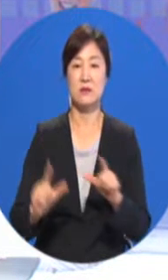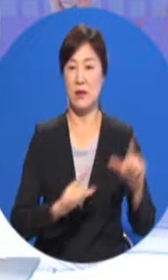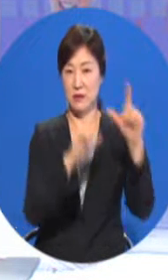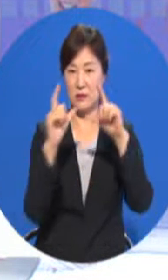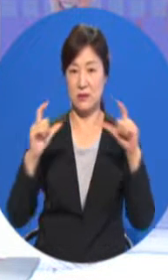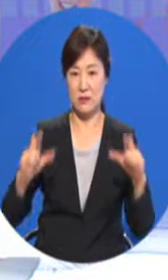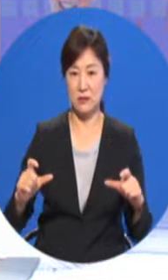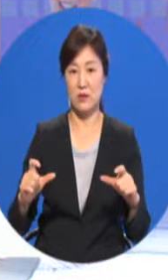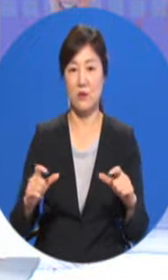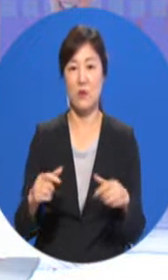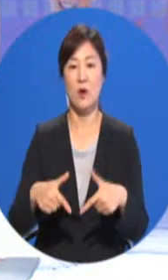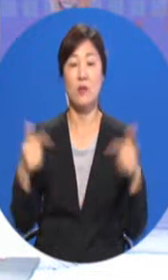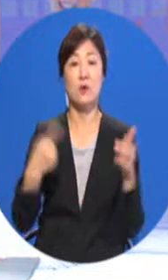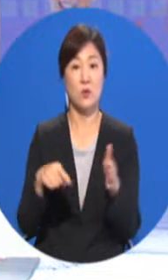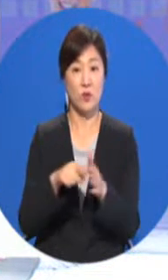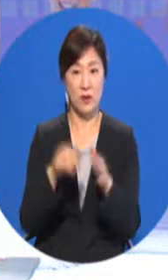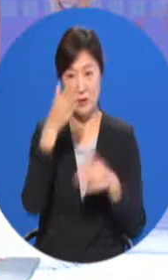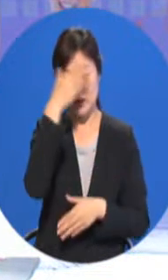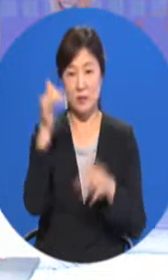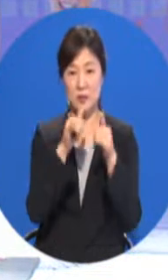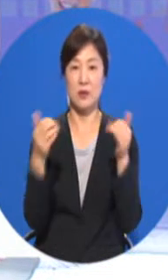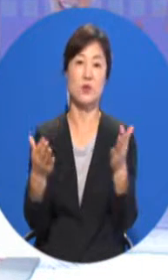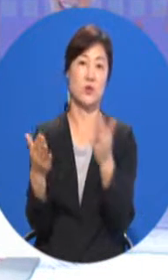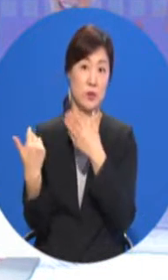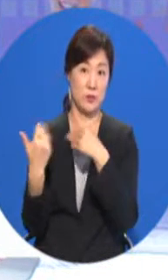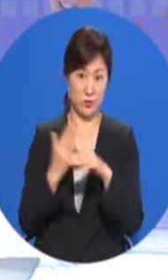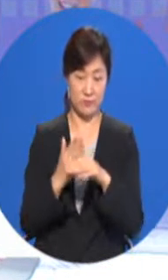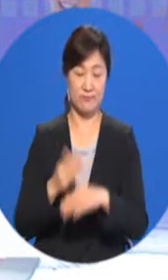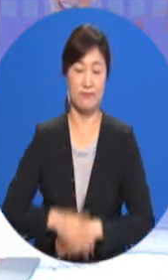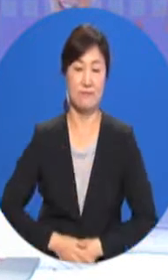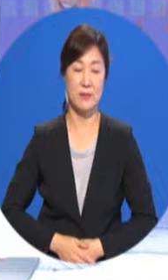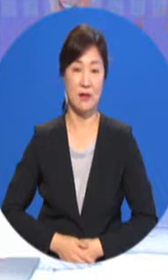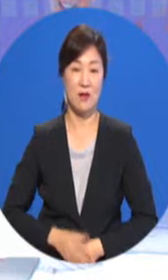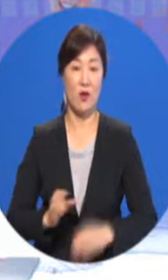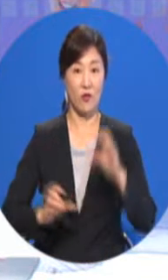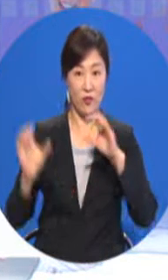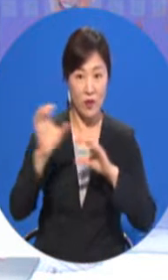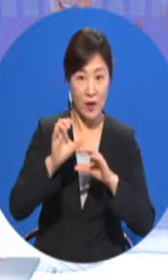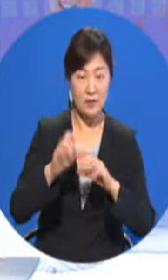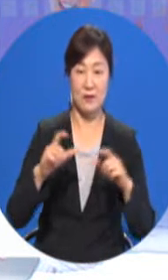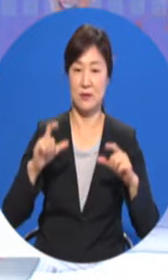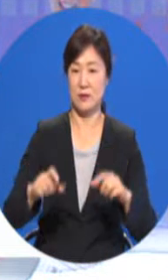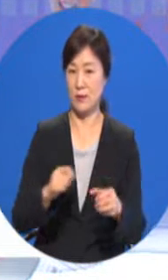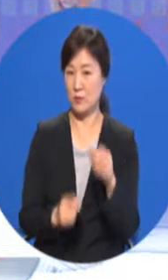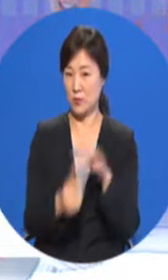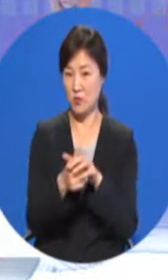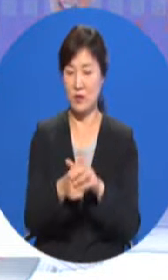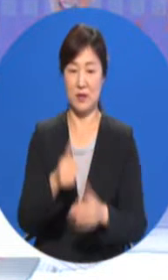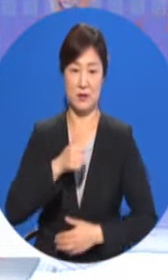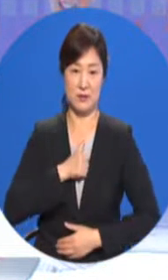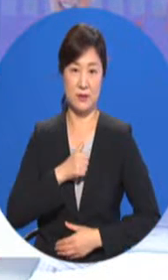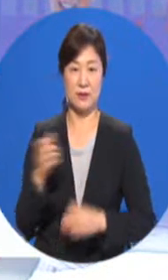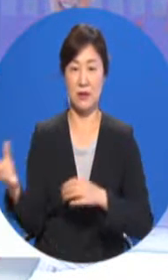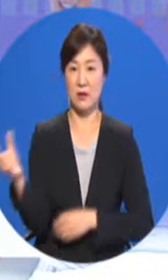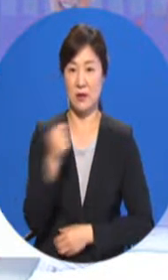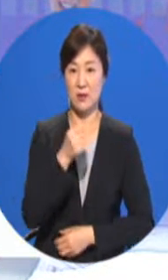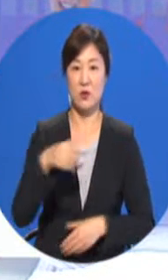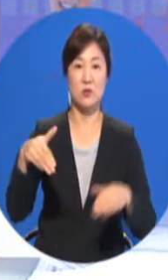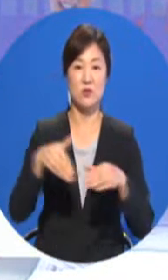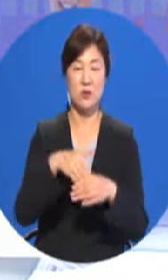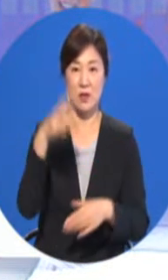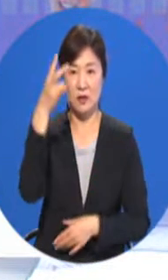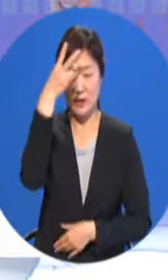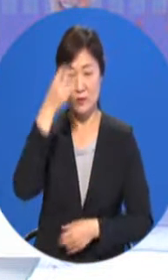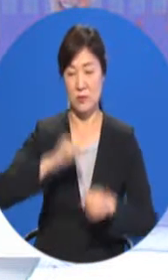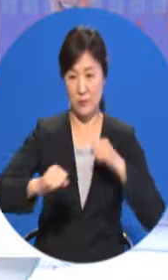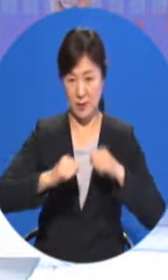일단 젊은 층이 유입되는 성과로 이어지고 있는데요. 여기에다 지역의 독특한 정체성을 바탕으로 하는 문화예술 활동을